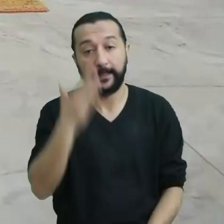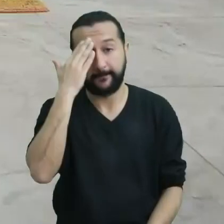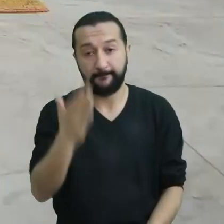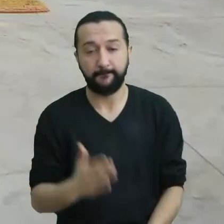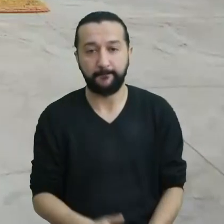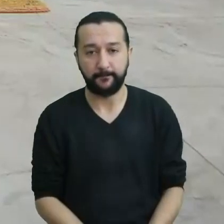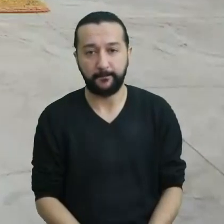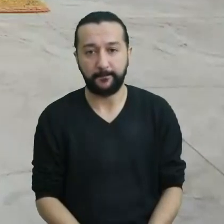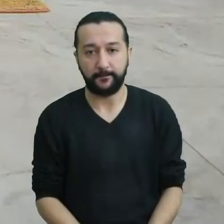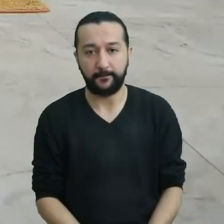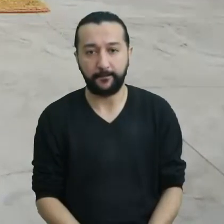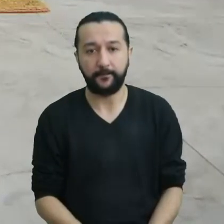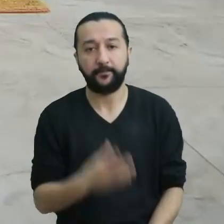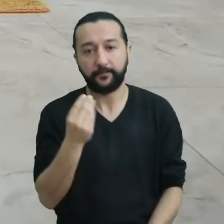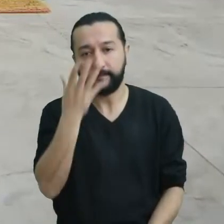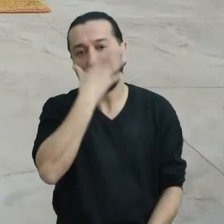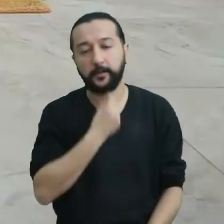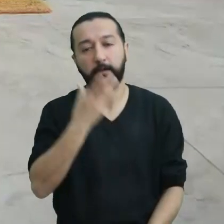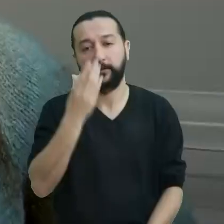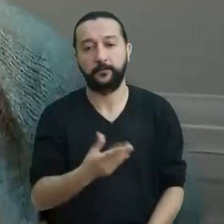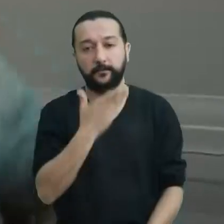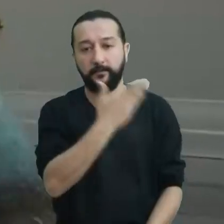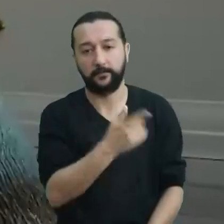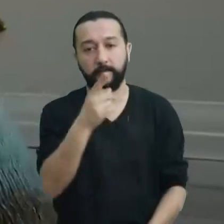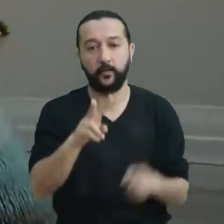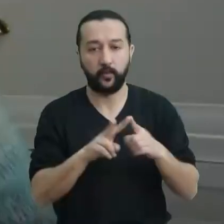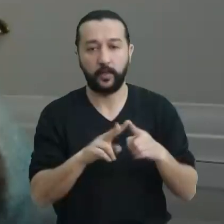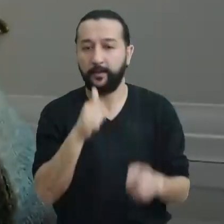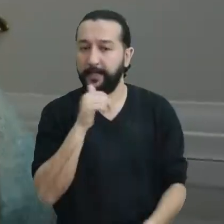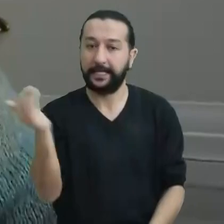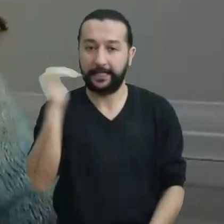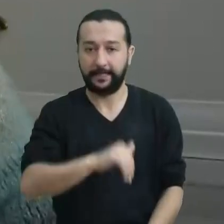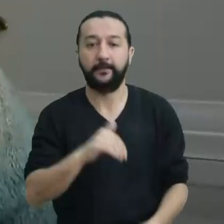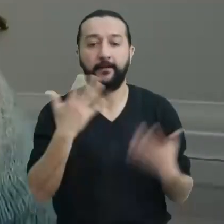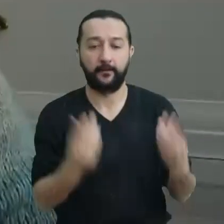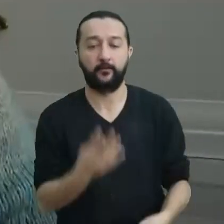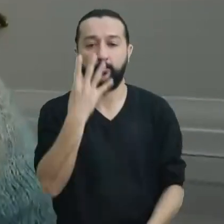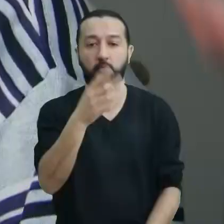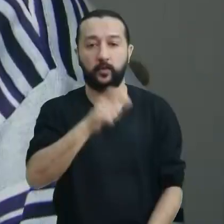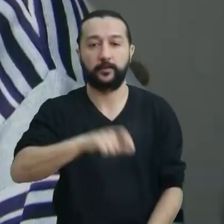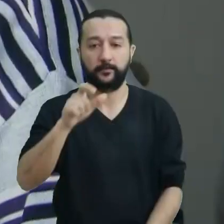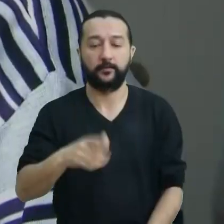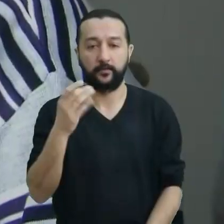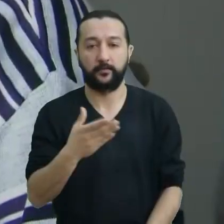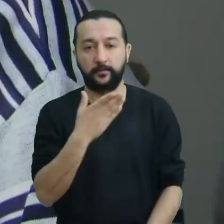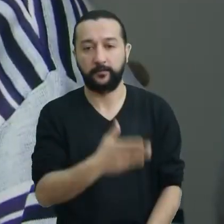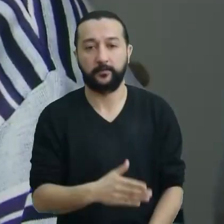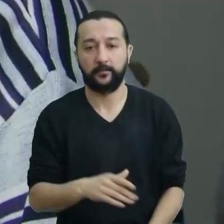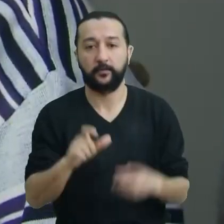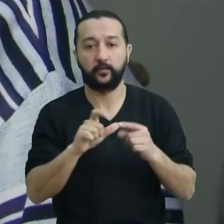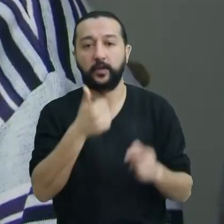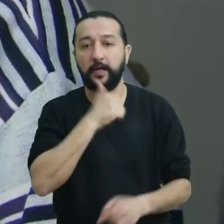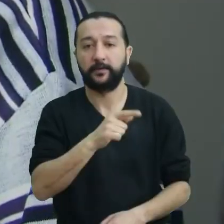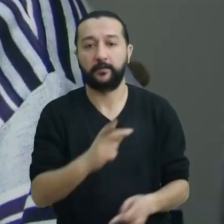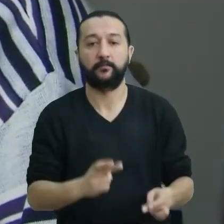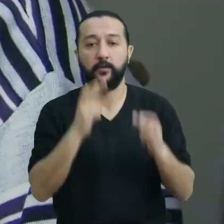Merhabalar. Çok güzel oldu. Nurhan Bey de geldi. Etti dört. Şükrü abi